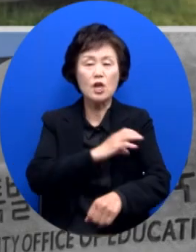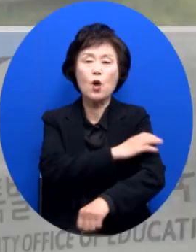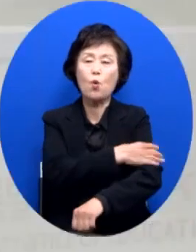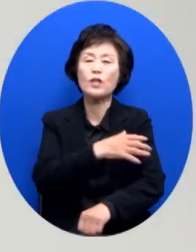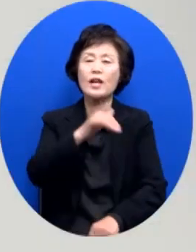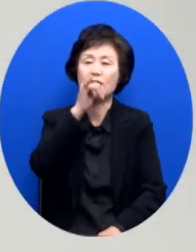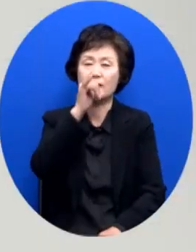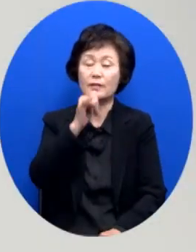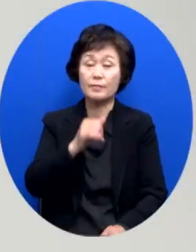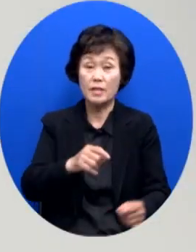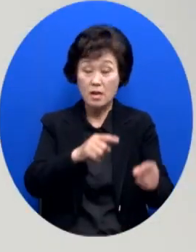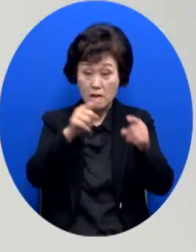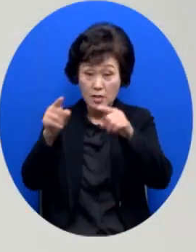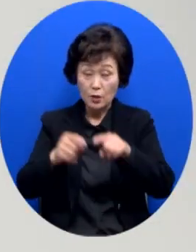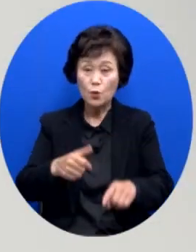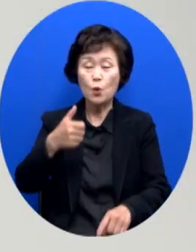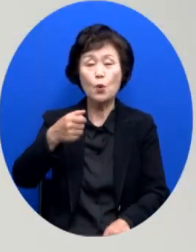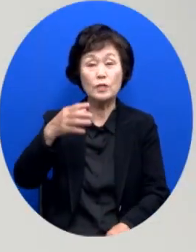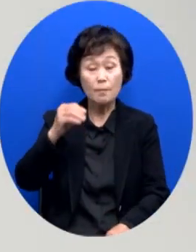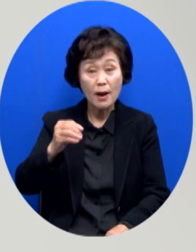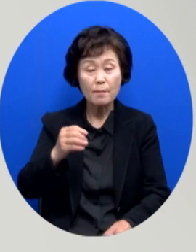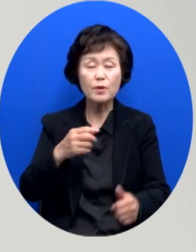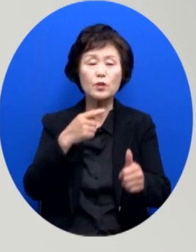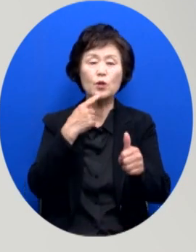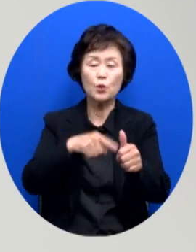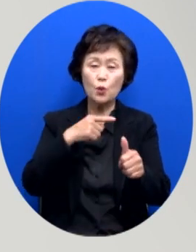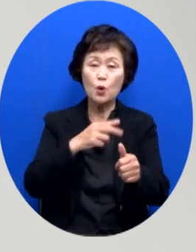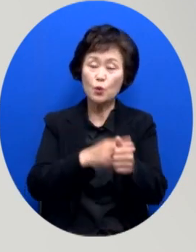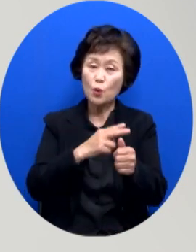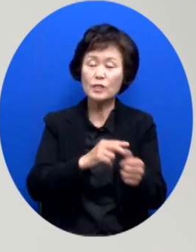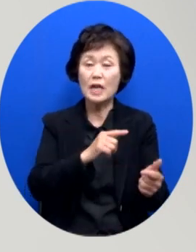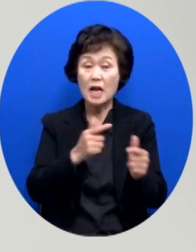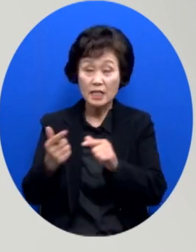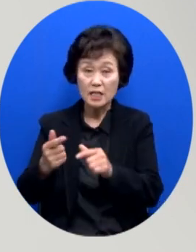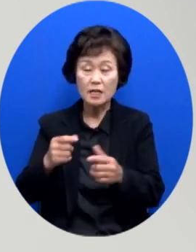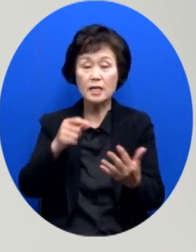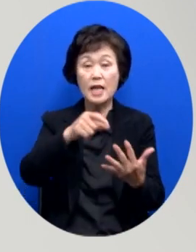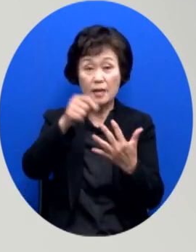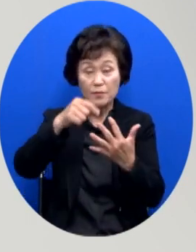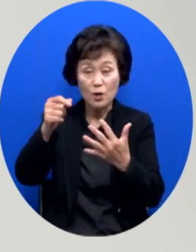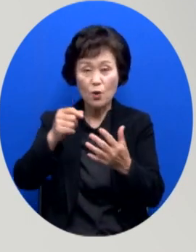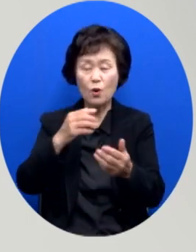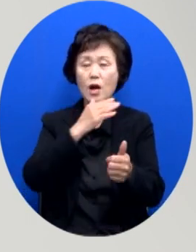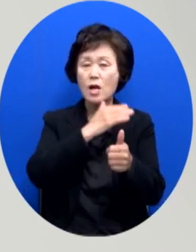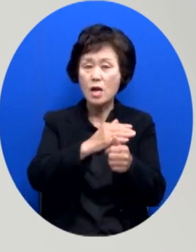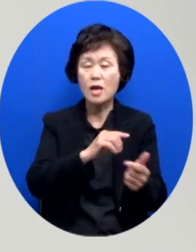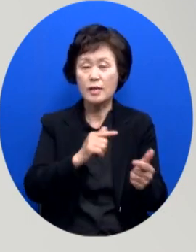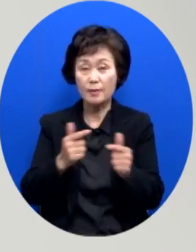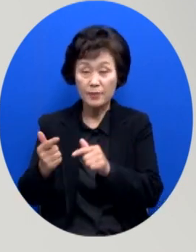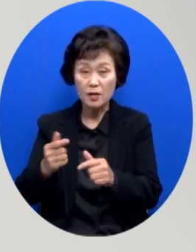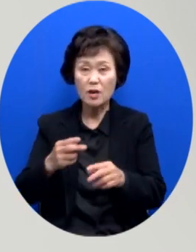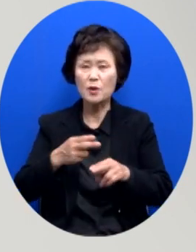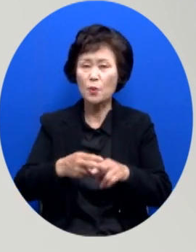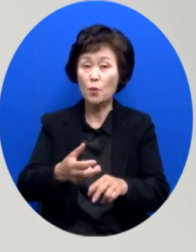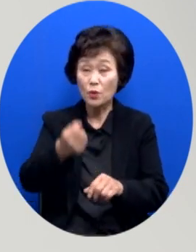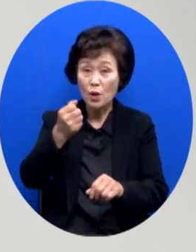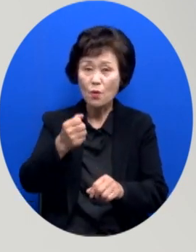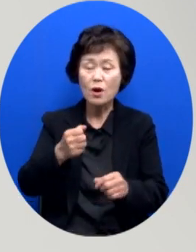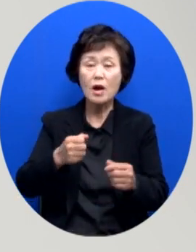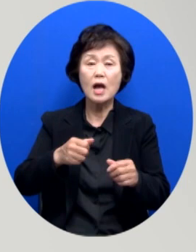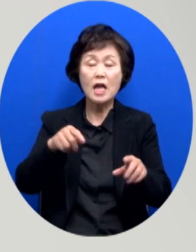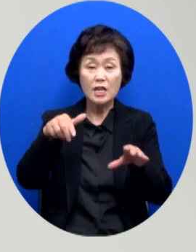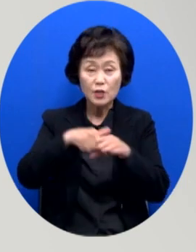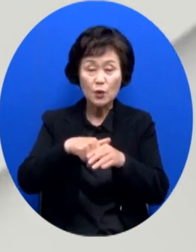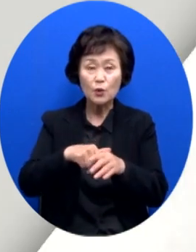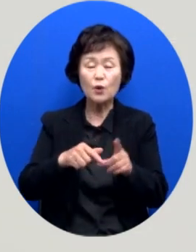갖습니다. 전국 50만 명 교사들의 임용과 해임 권한에 기독교 학교 교사 1차 임용권까지